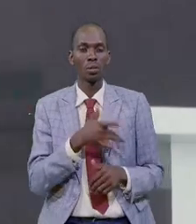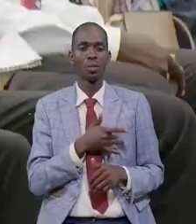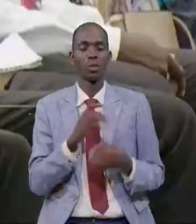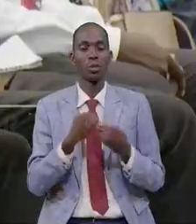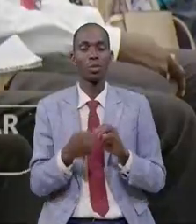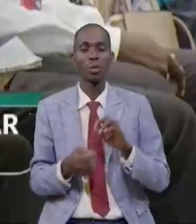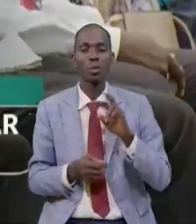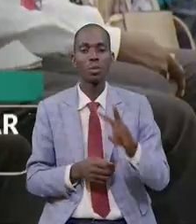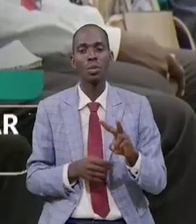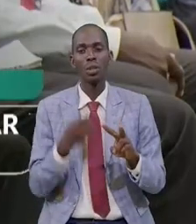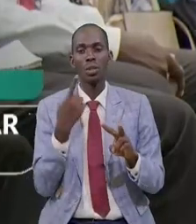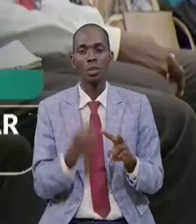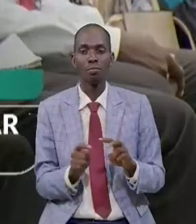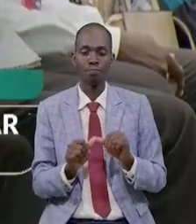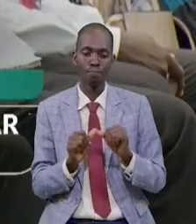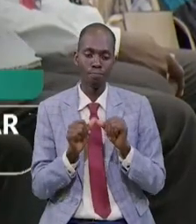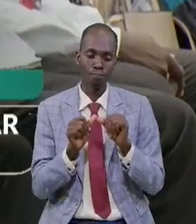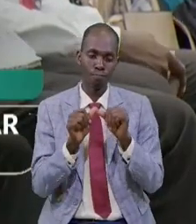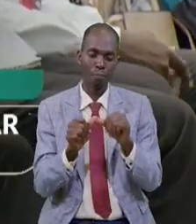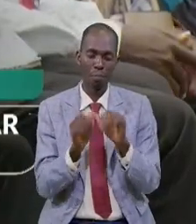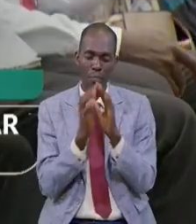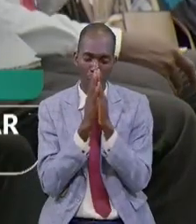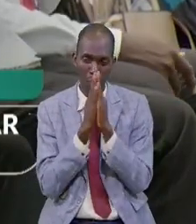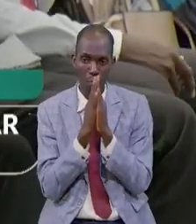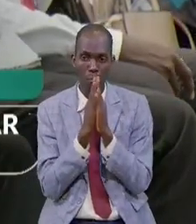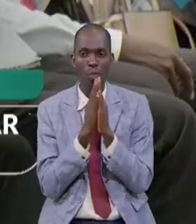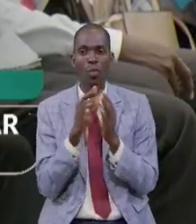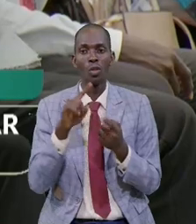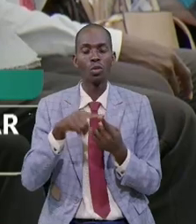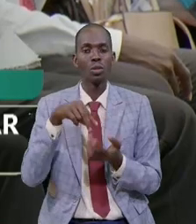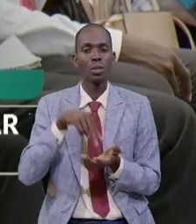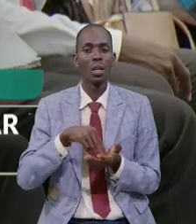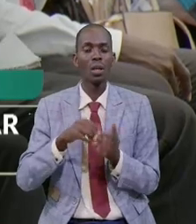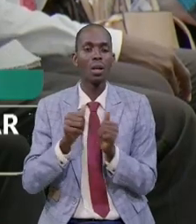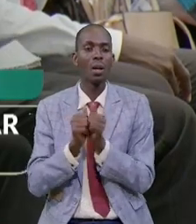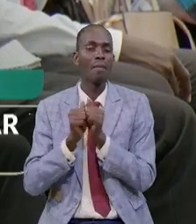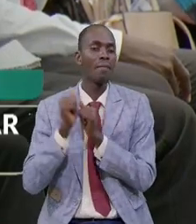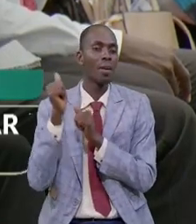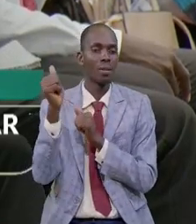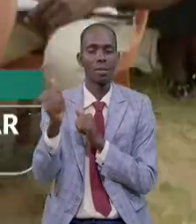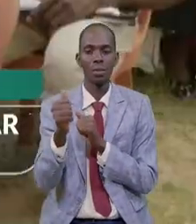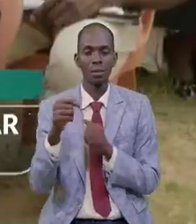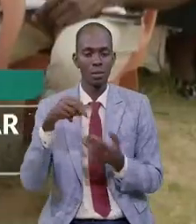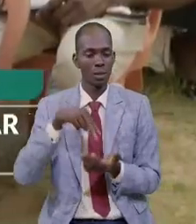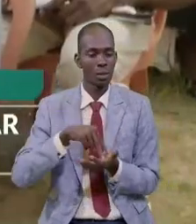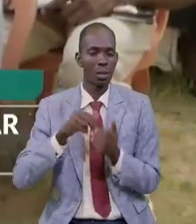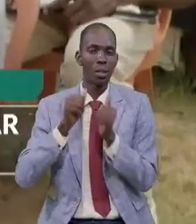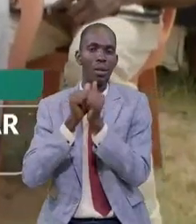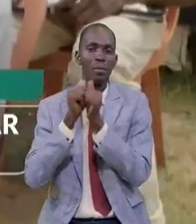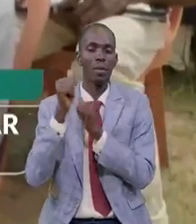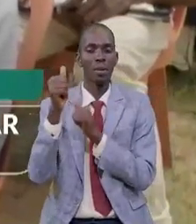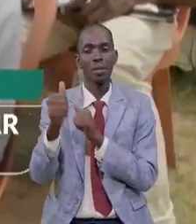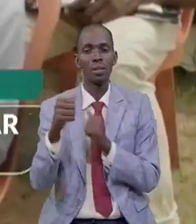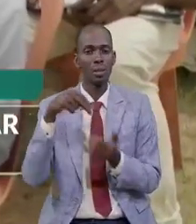deuxièmement la dévotion persévérante de s'éloigner de la corruption de